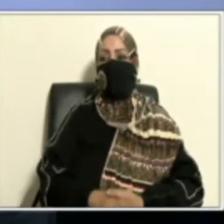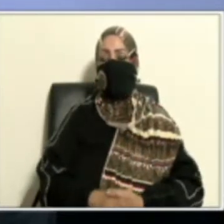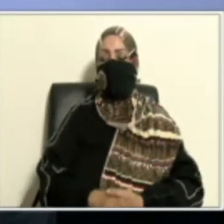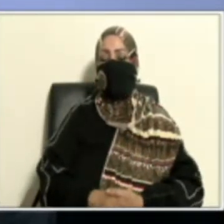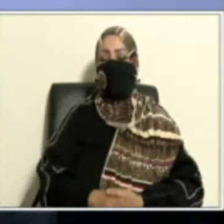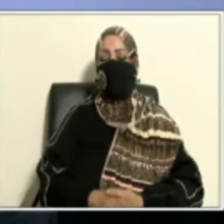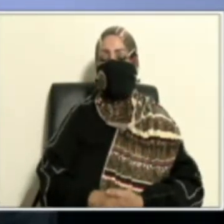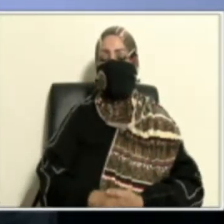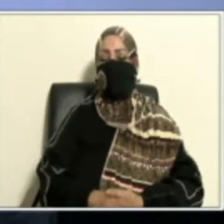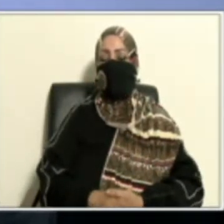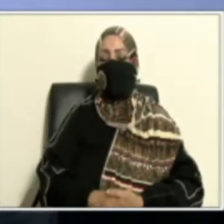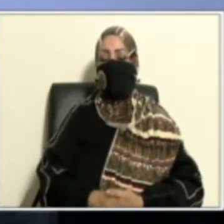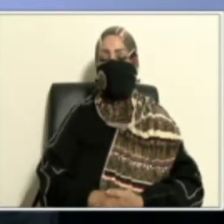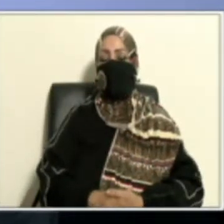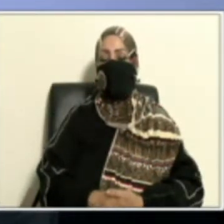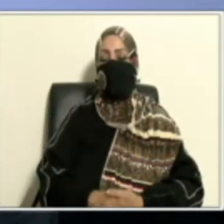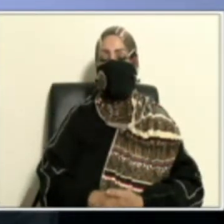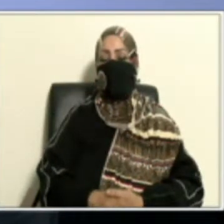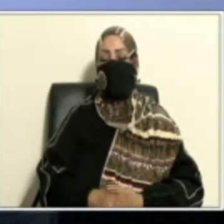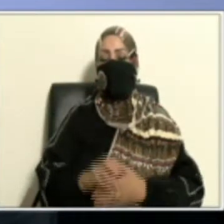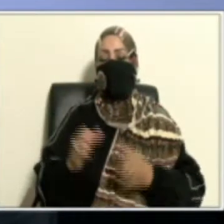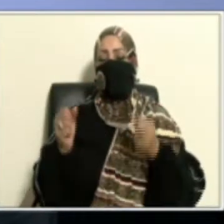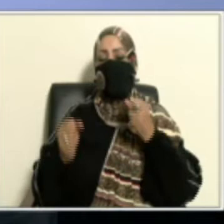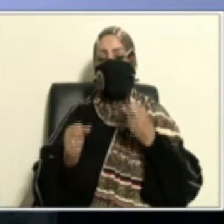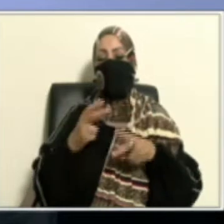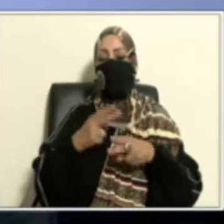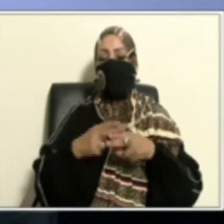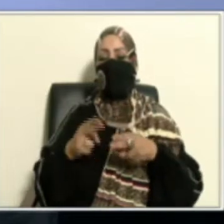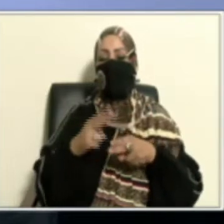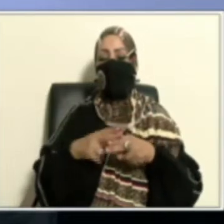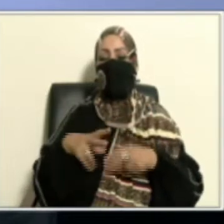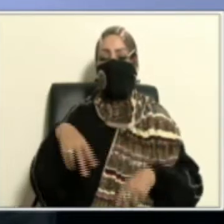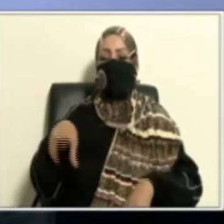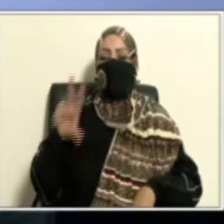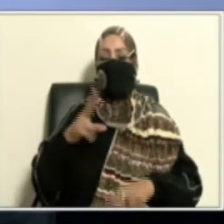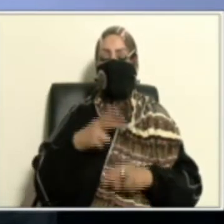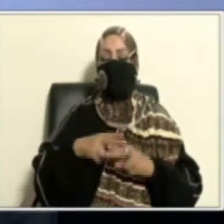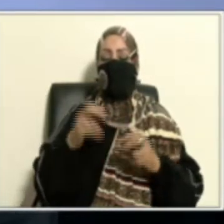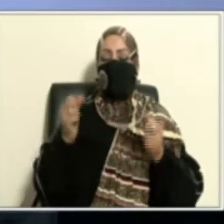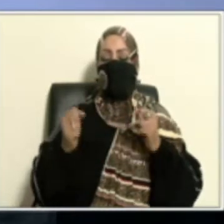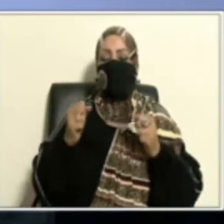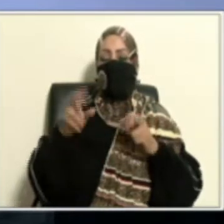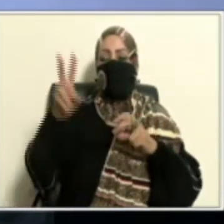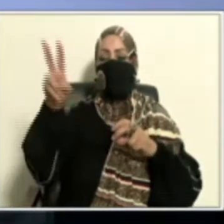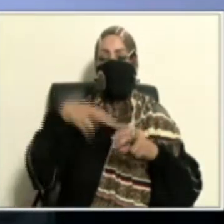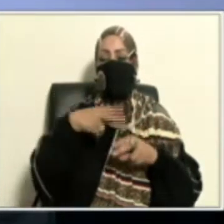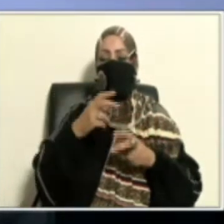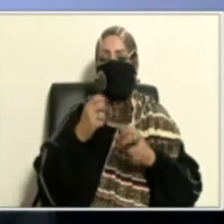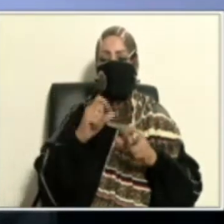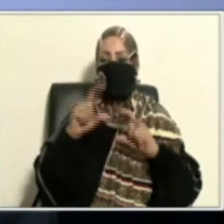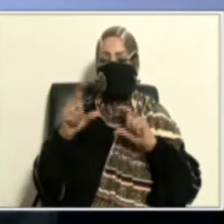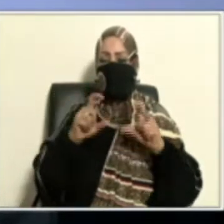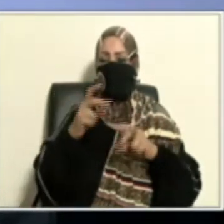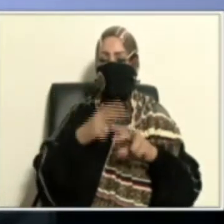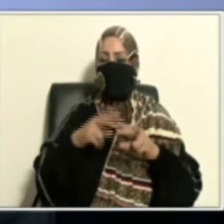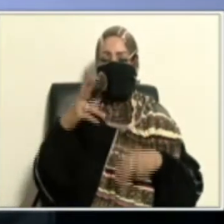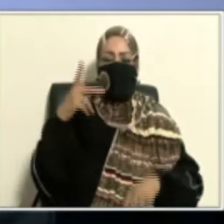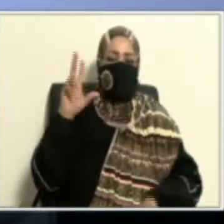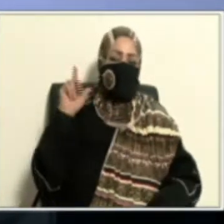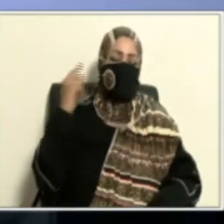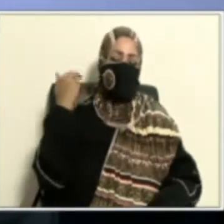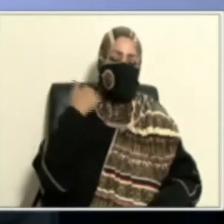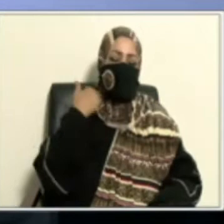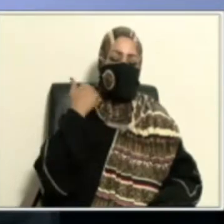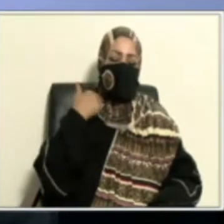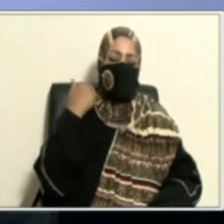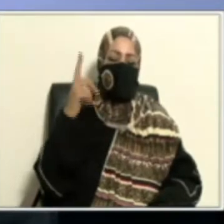بالضبط هذا المرابحة تكلمت عليها في بداية الحصة المرابحة إيه هذا ينبغي